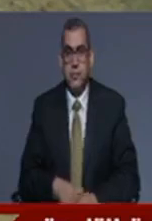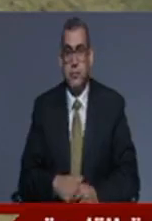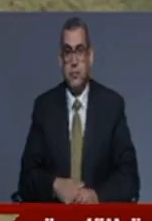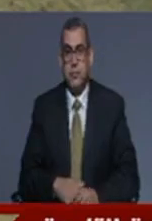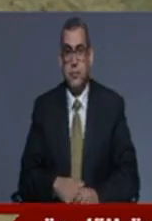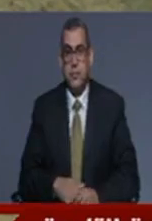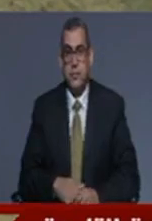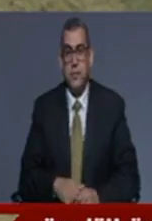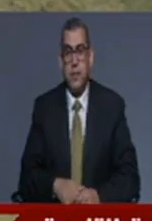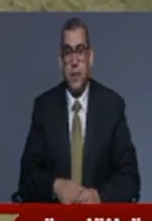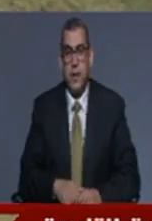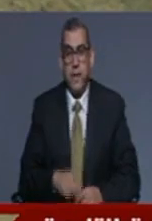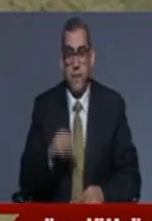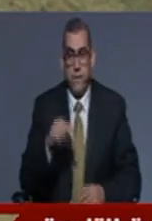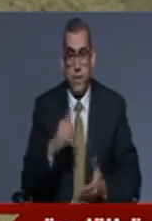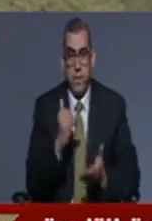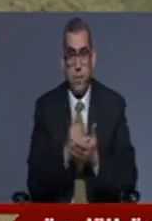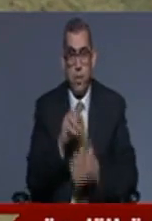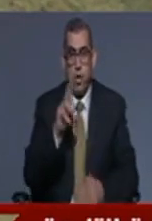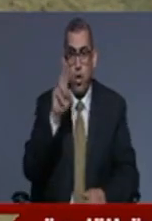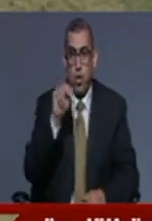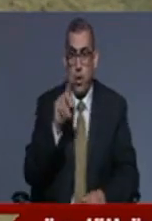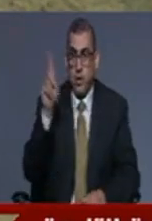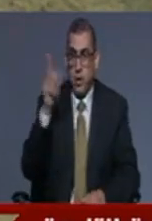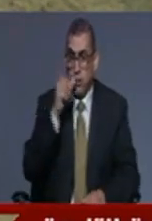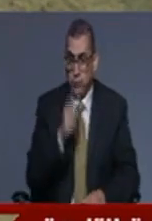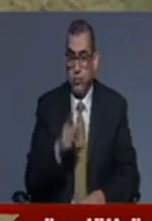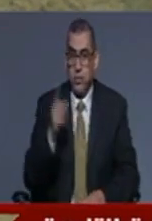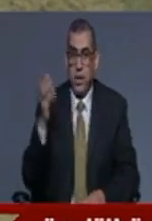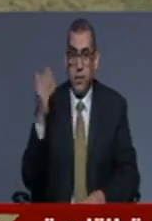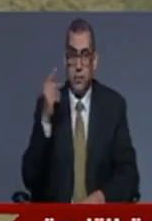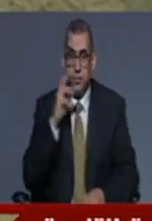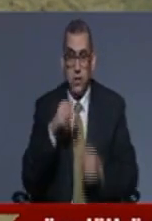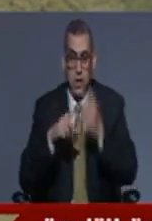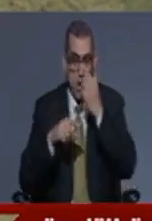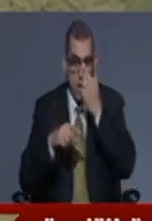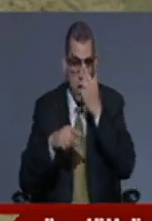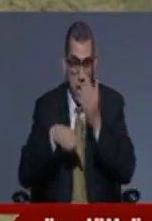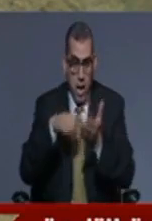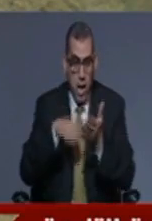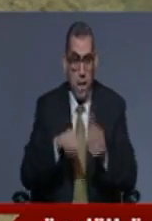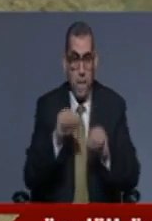حتى أن الأمين العام للأمم المتحدة بنفسه قال أن قارتنا